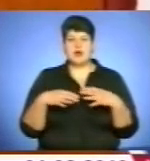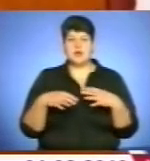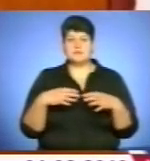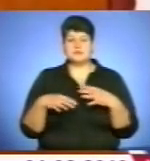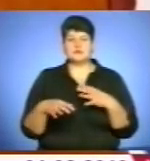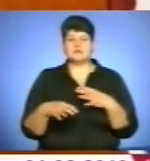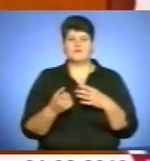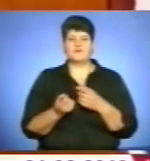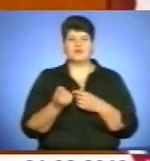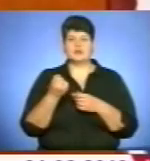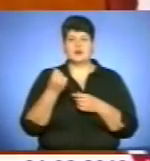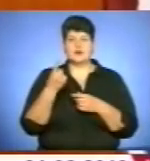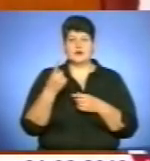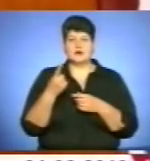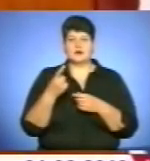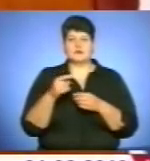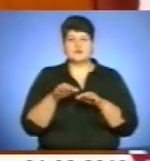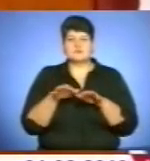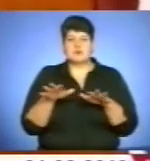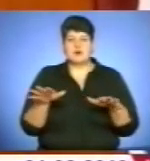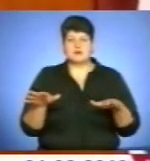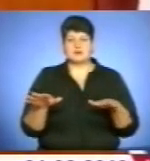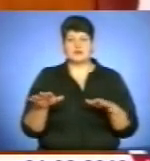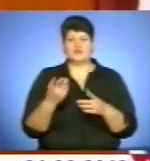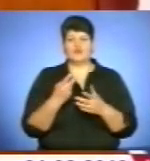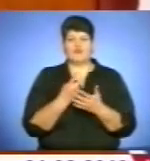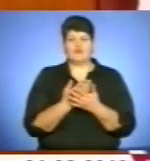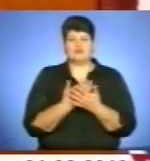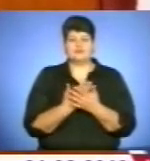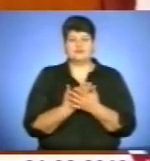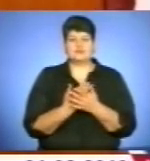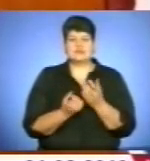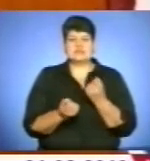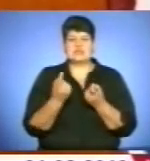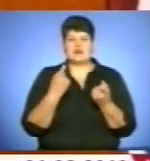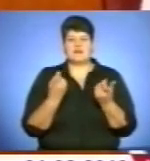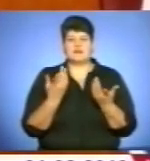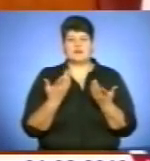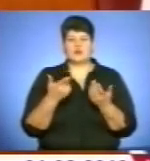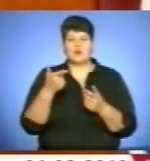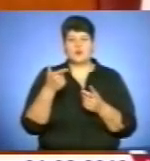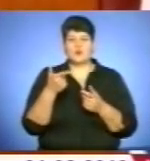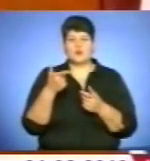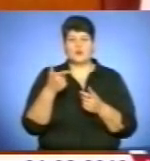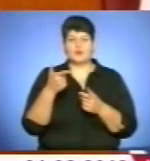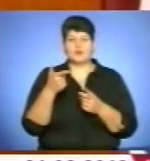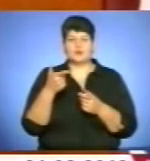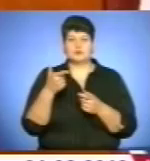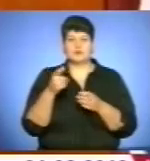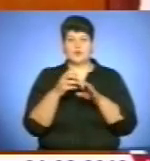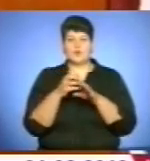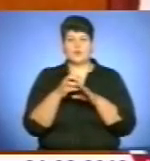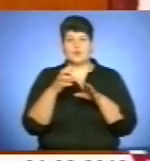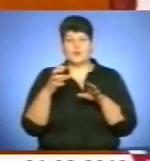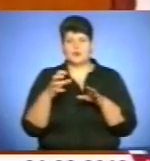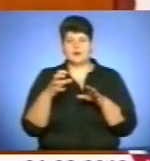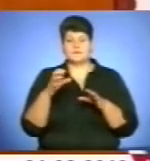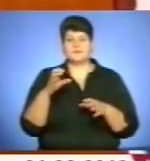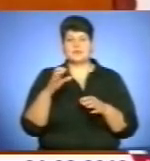виникає поперечна розпластаність в вигляді з'явлення таких гулюк на ступні, це